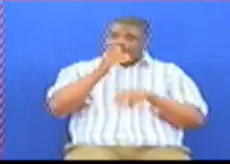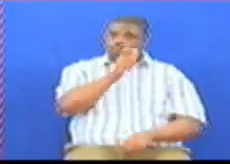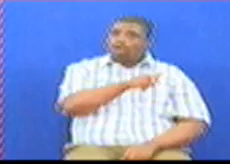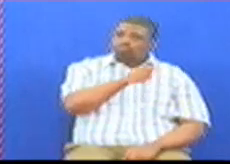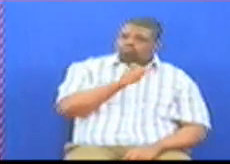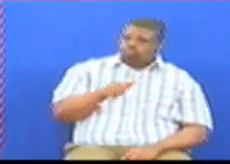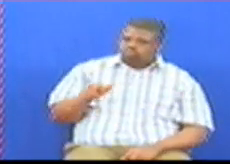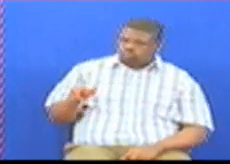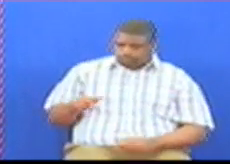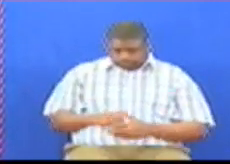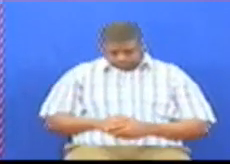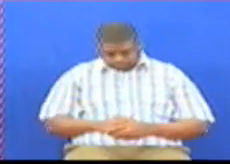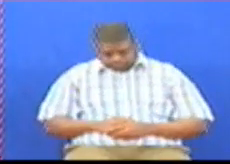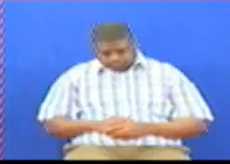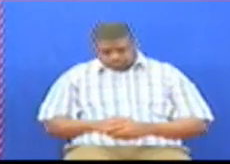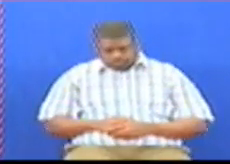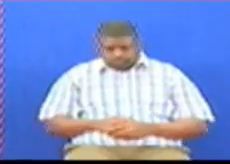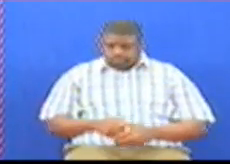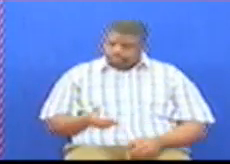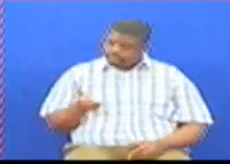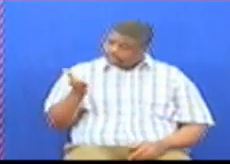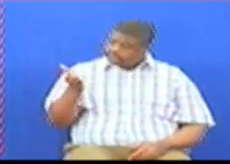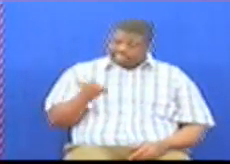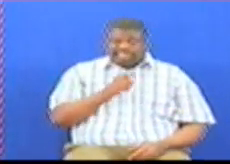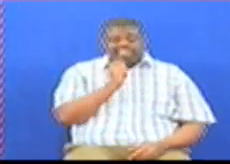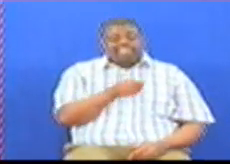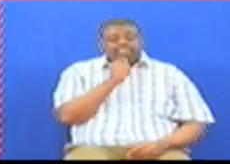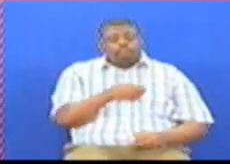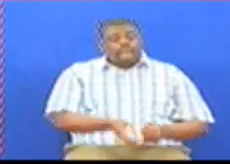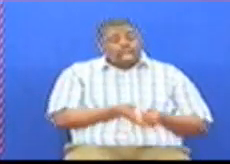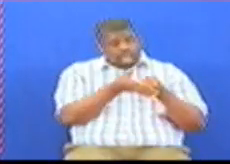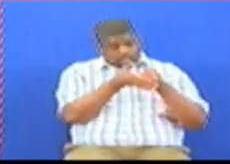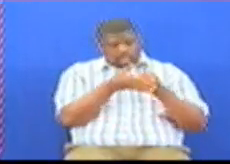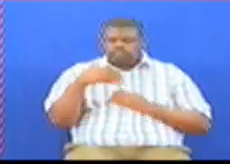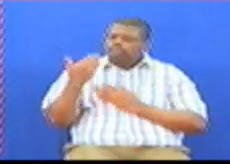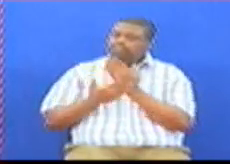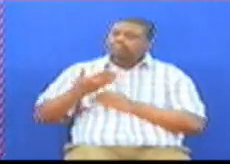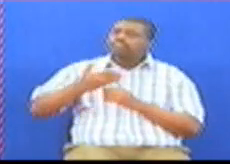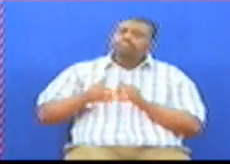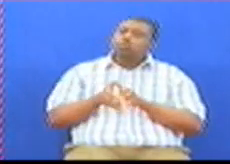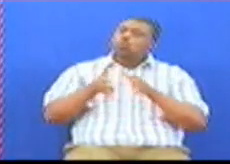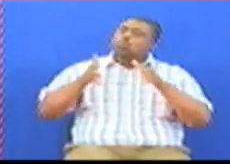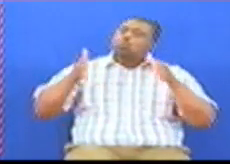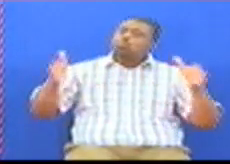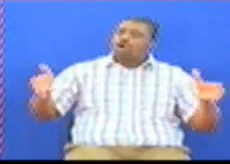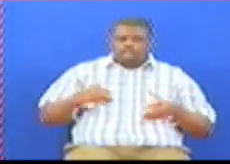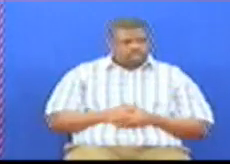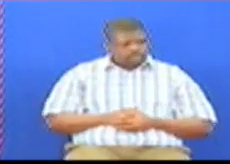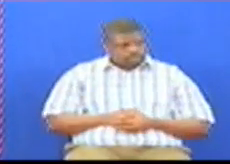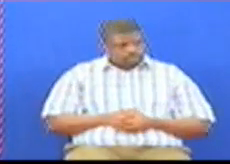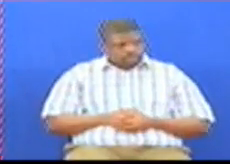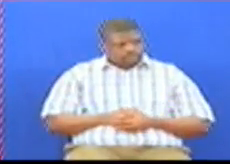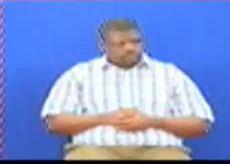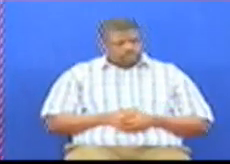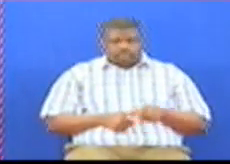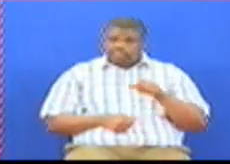Mheshimiwa Naibu Spika, pamoja na hayo niseme nchi yetu ni kubwa. Ina takriban kilomita za mraba